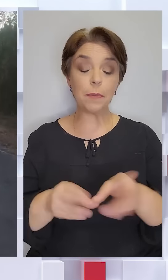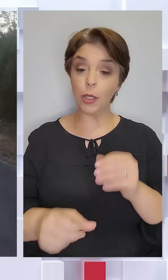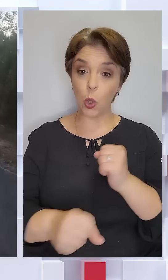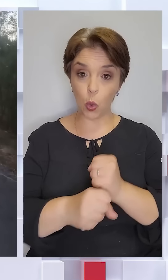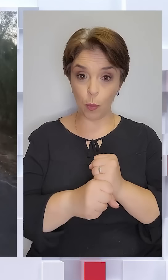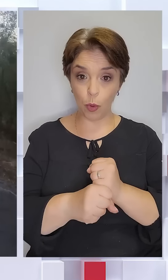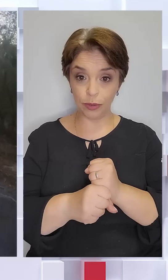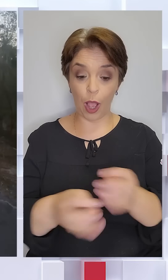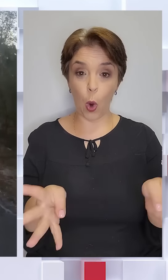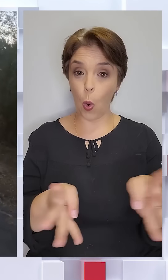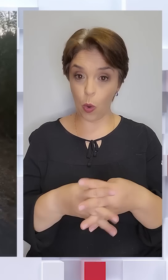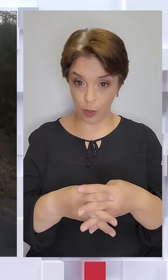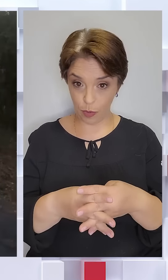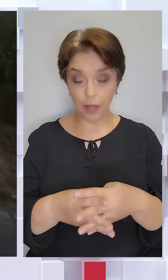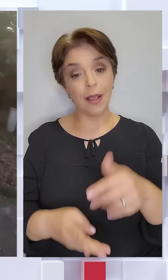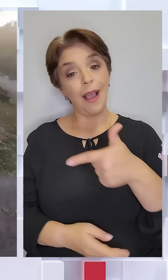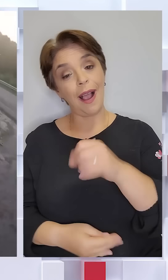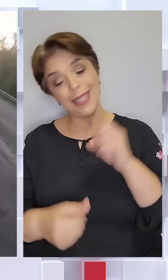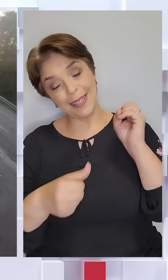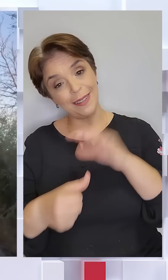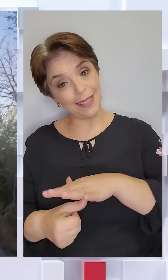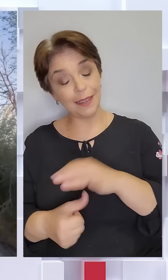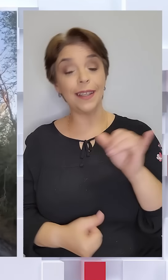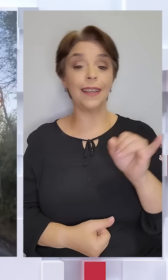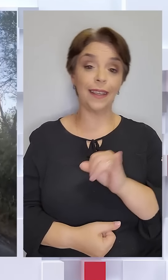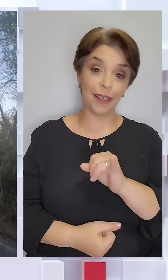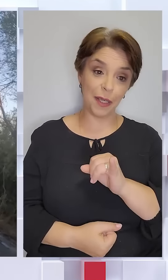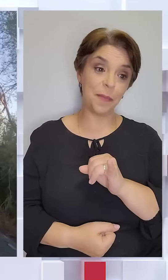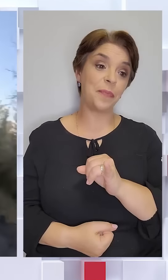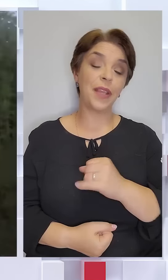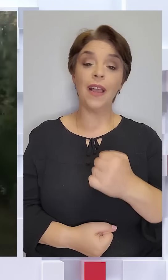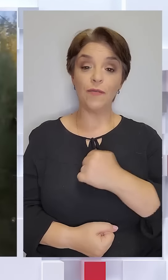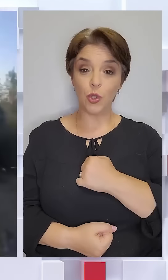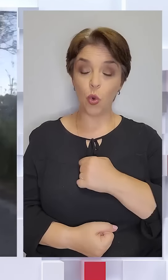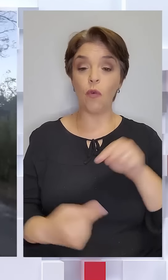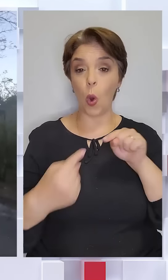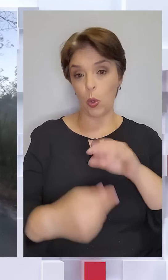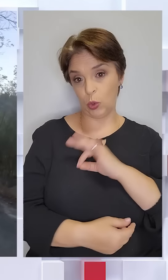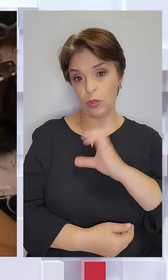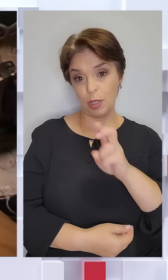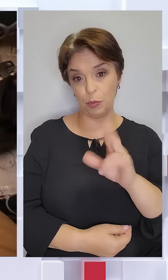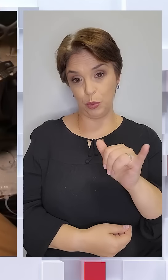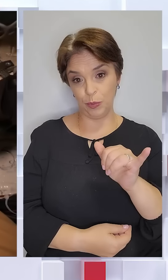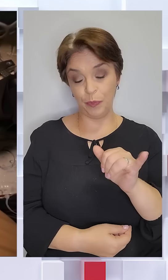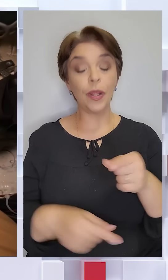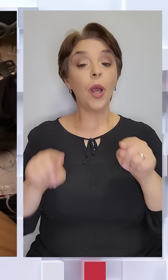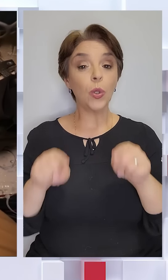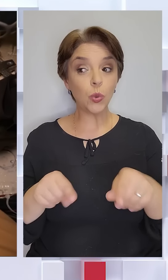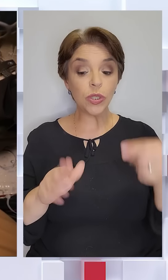робота, колаборація галицьких десантників і військової контррозвідки СБУ.